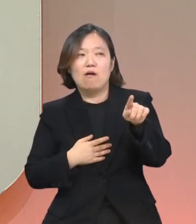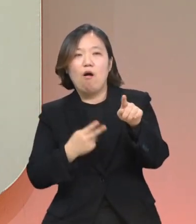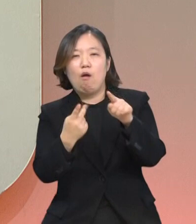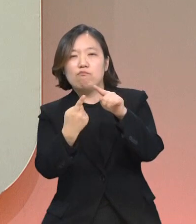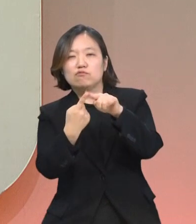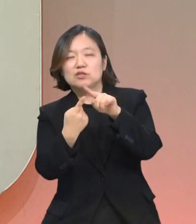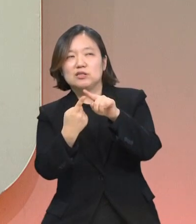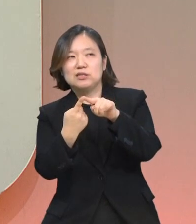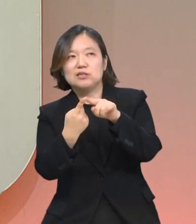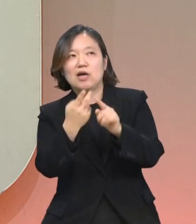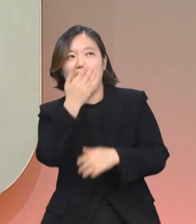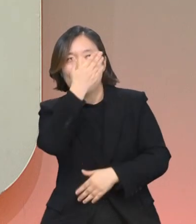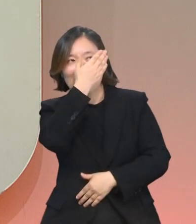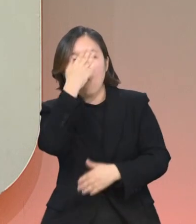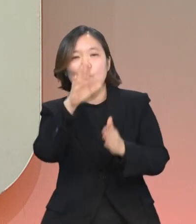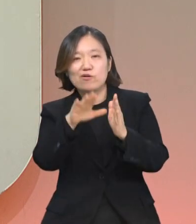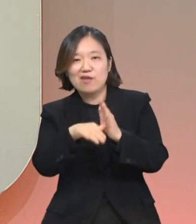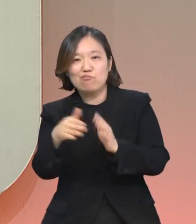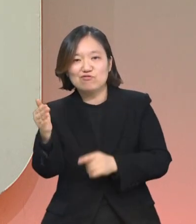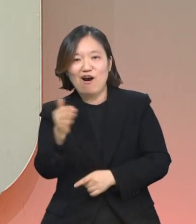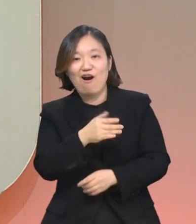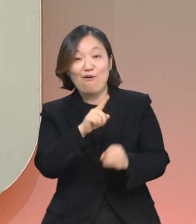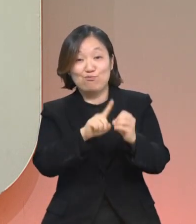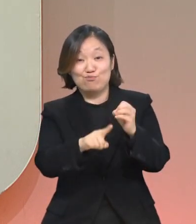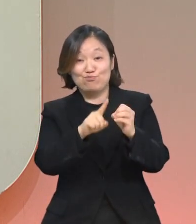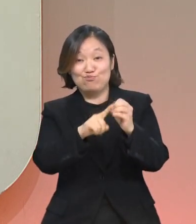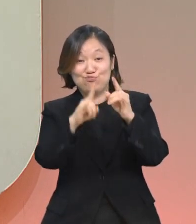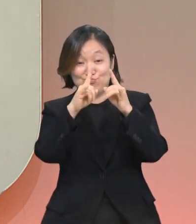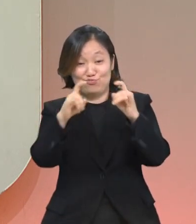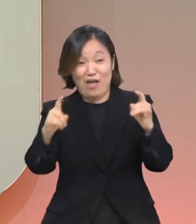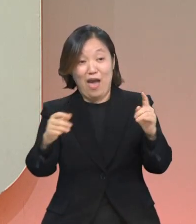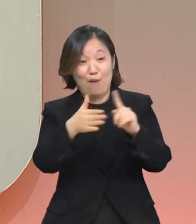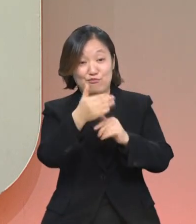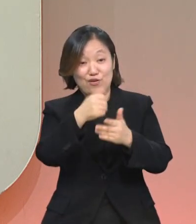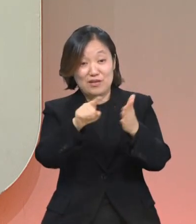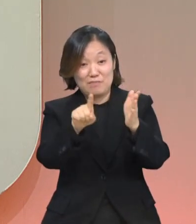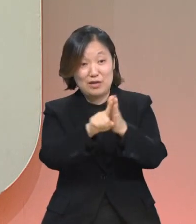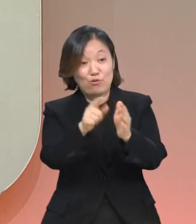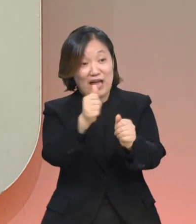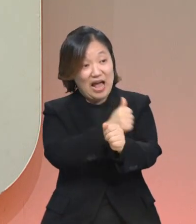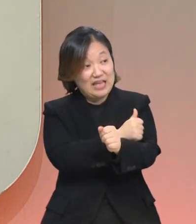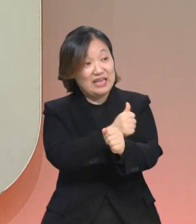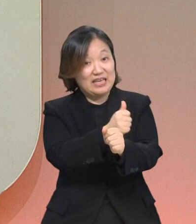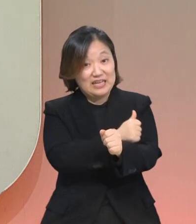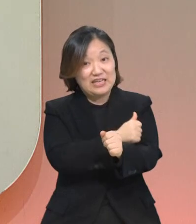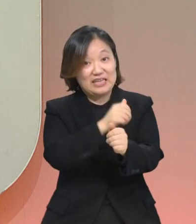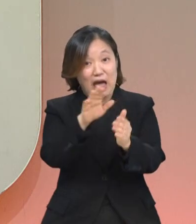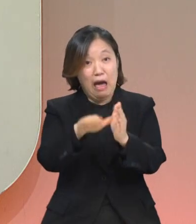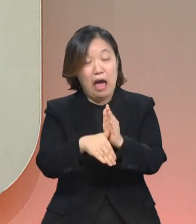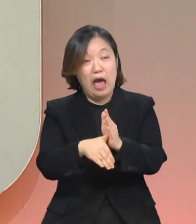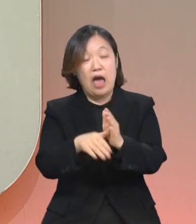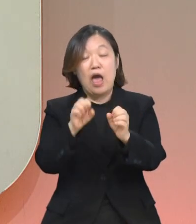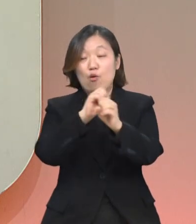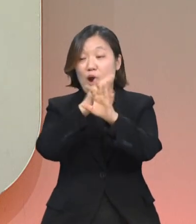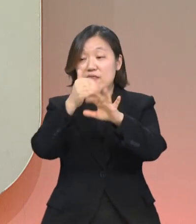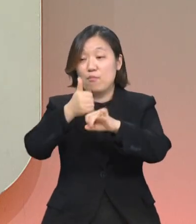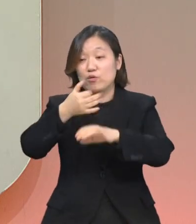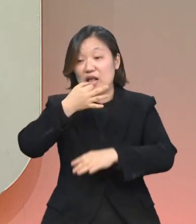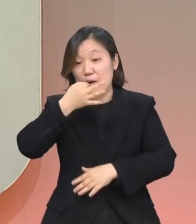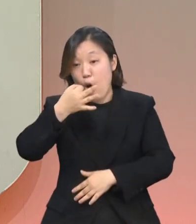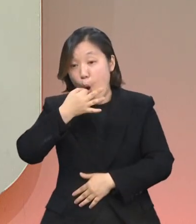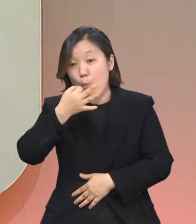젊었을 때부터 절에 다니시는 불자인데 이렇게 관세음보살 염불을 많이 하시면서 뭔가